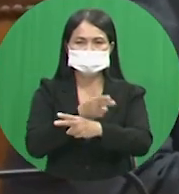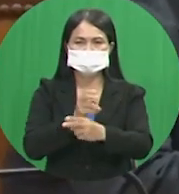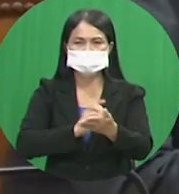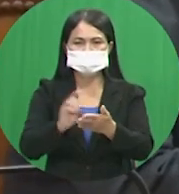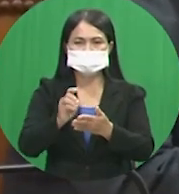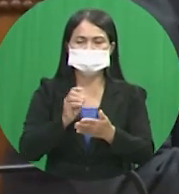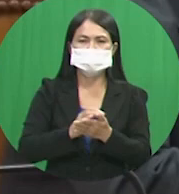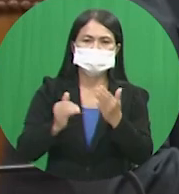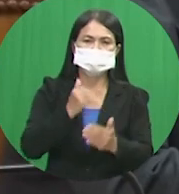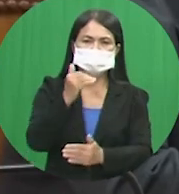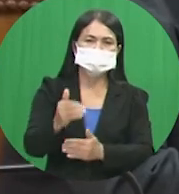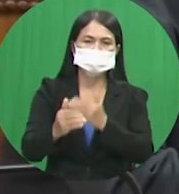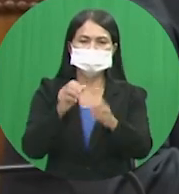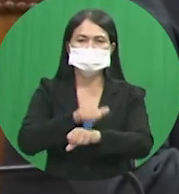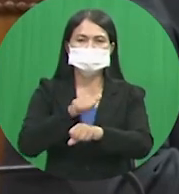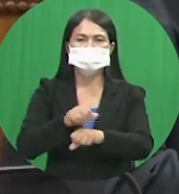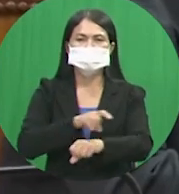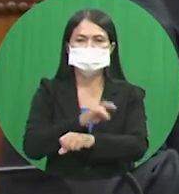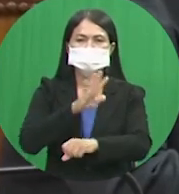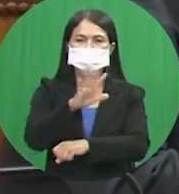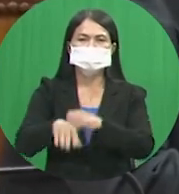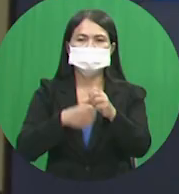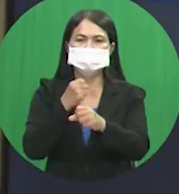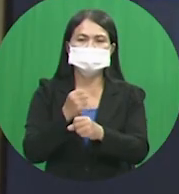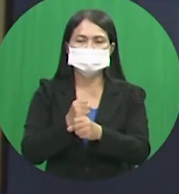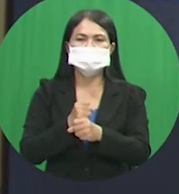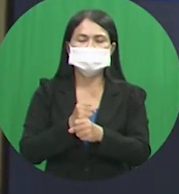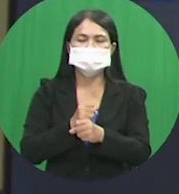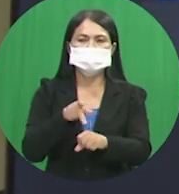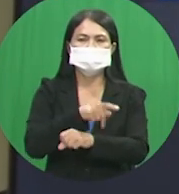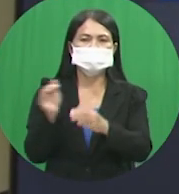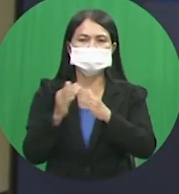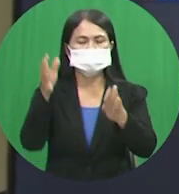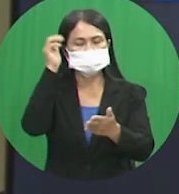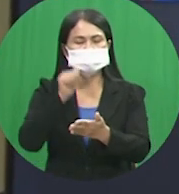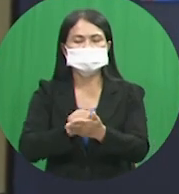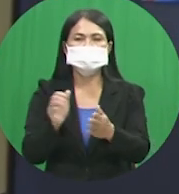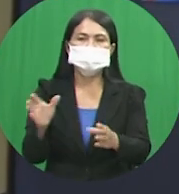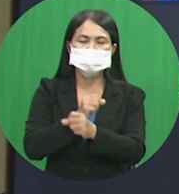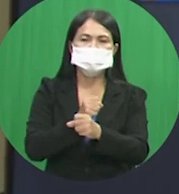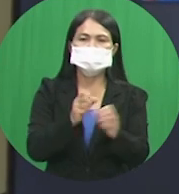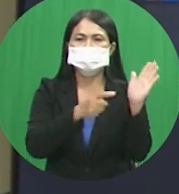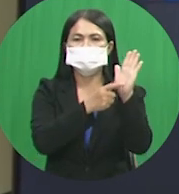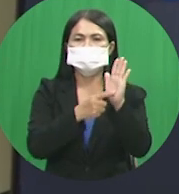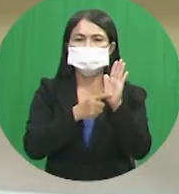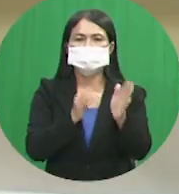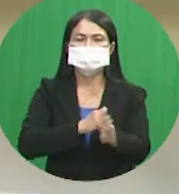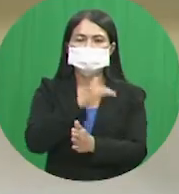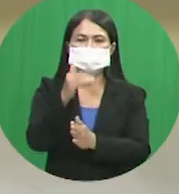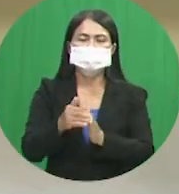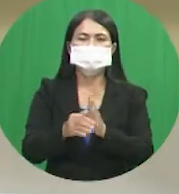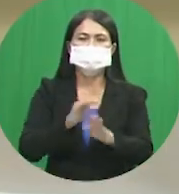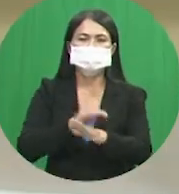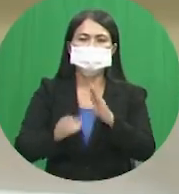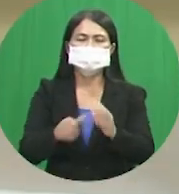សារស្ដីពីវឌ្ឍនភាពការងាររយៈពេល5ឆ្នាំដែលខេត្តក្រុងសម្រេចបានដើម្បីបង្ហាញនៅរដ្ឋសមិទ្ធផលនិងស្នា